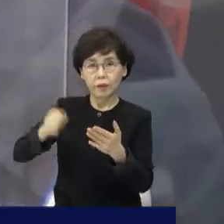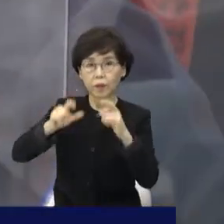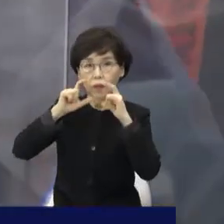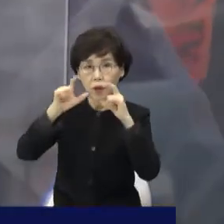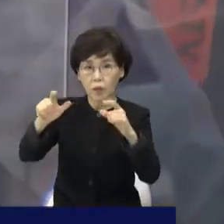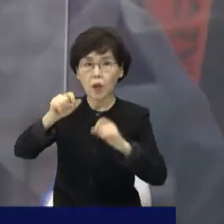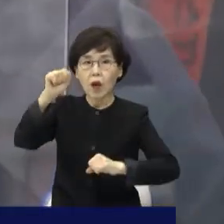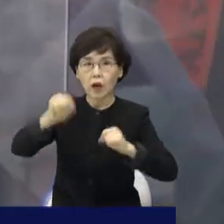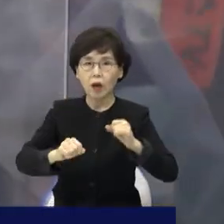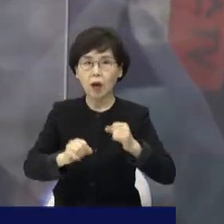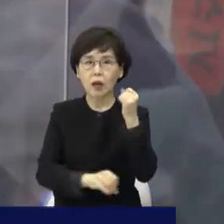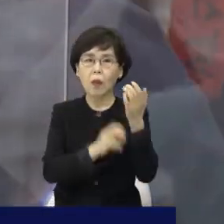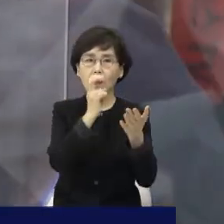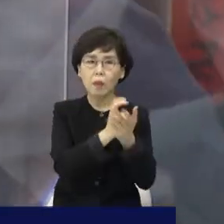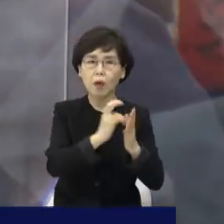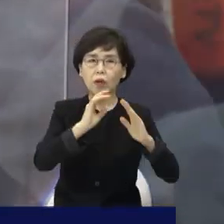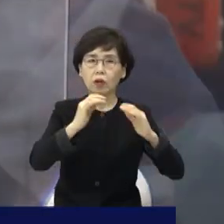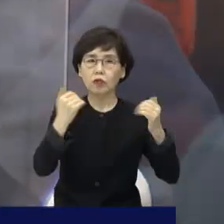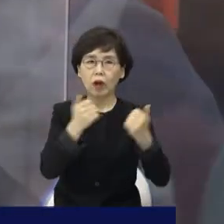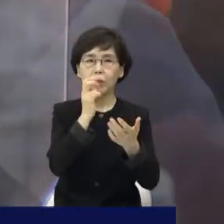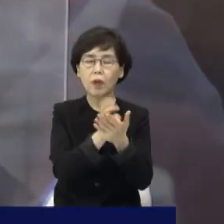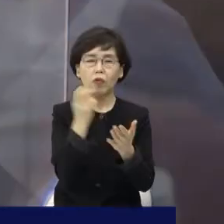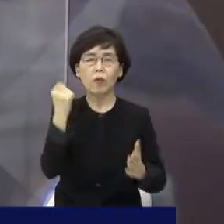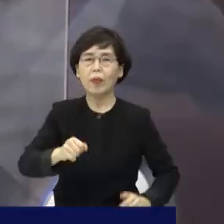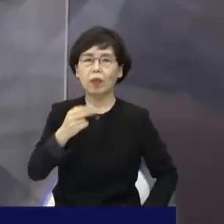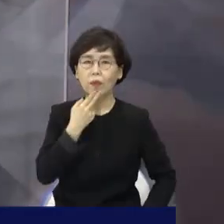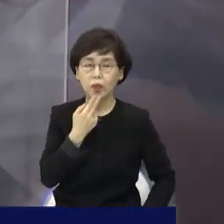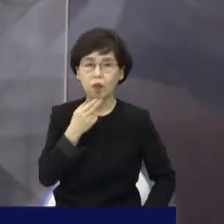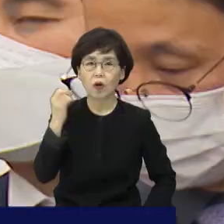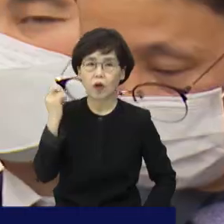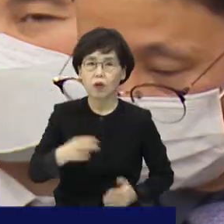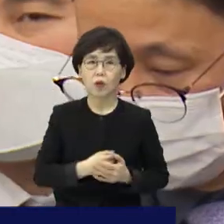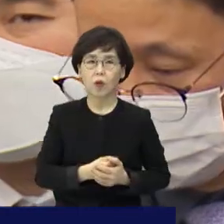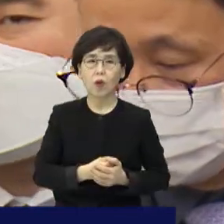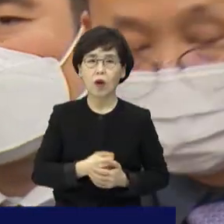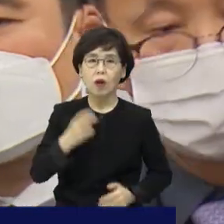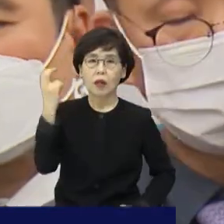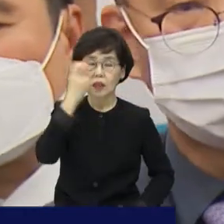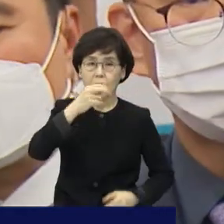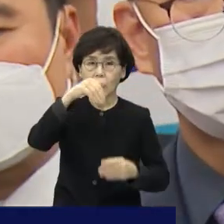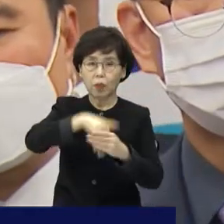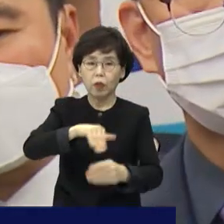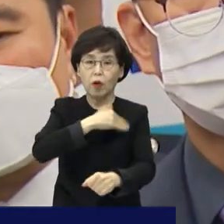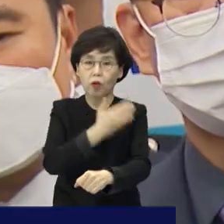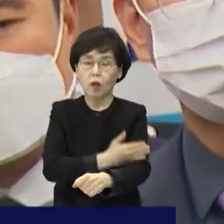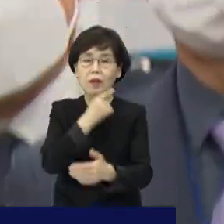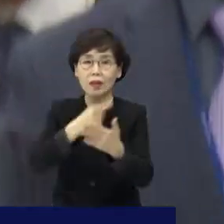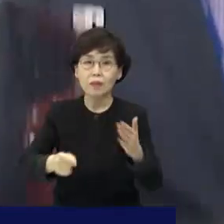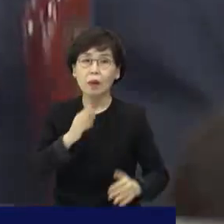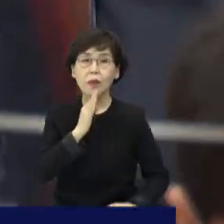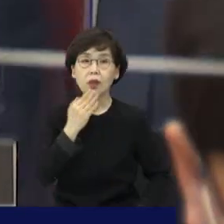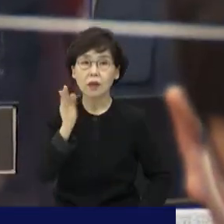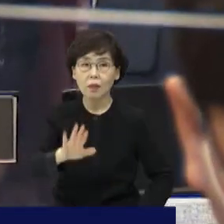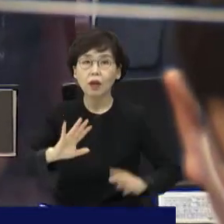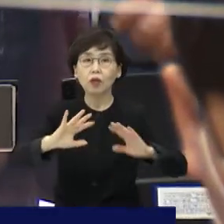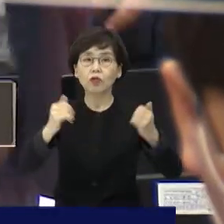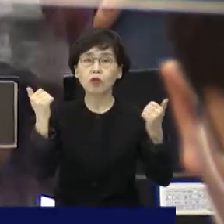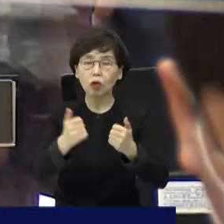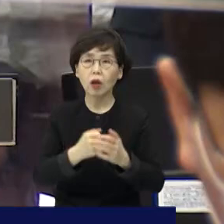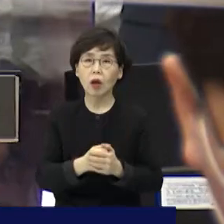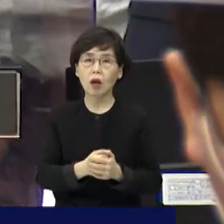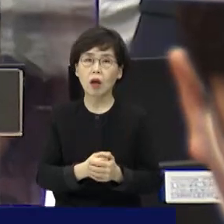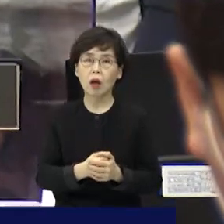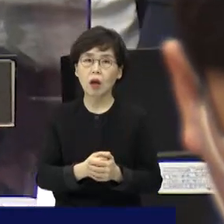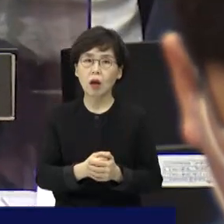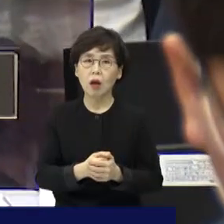헌법과 국회법 위반이 없었다고 봤고 이미 선 재판관은 심의 표결권이 침해됐지만 국회의 기능을